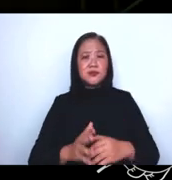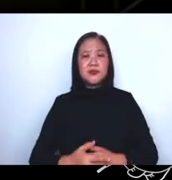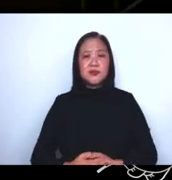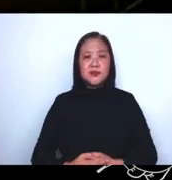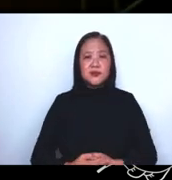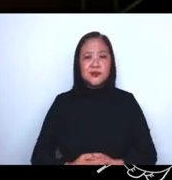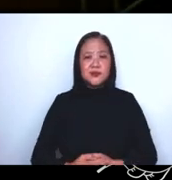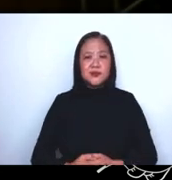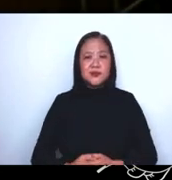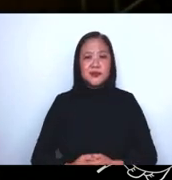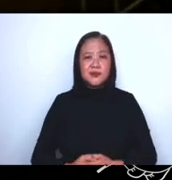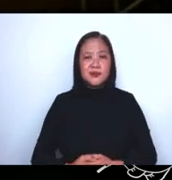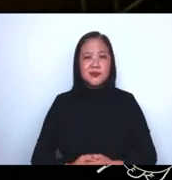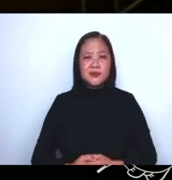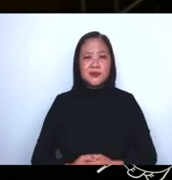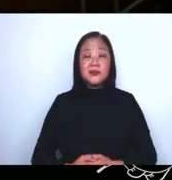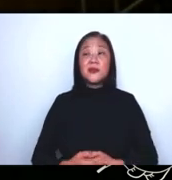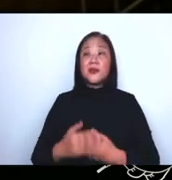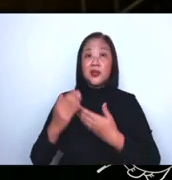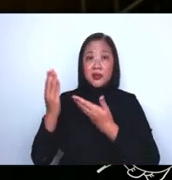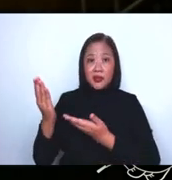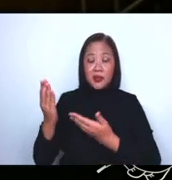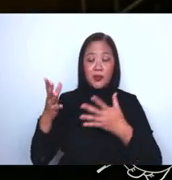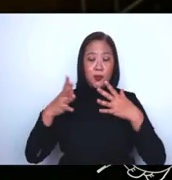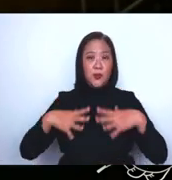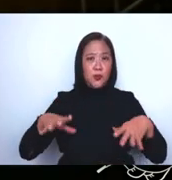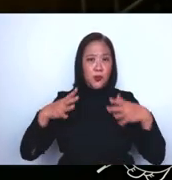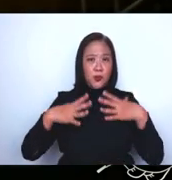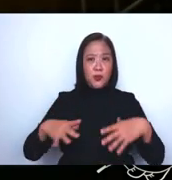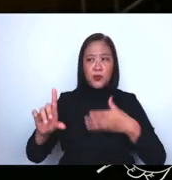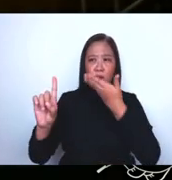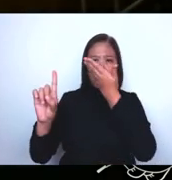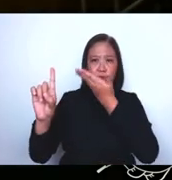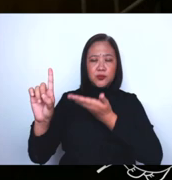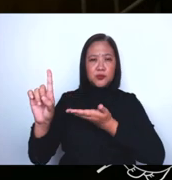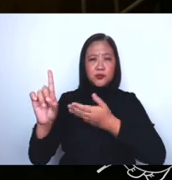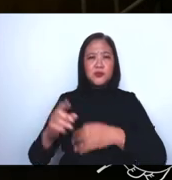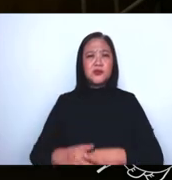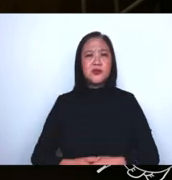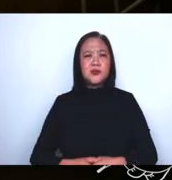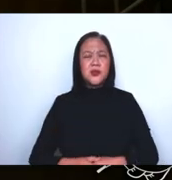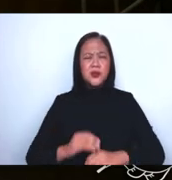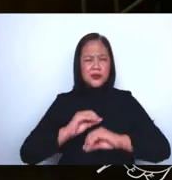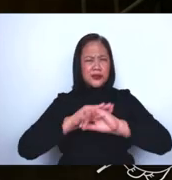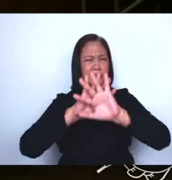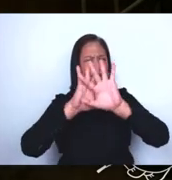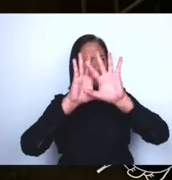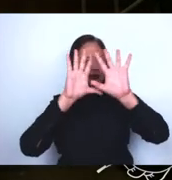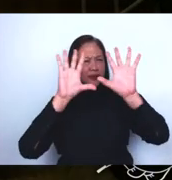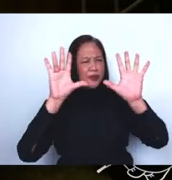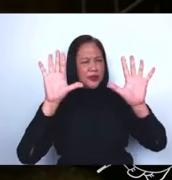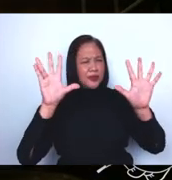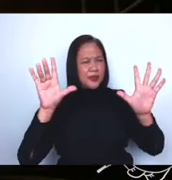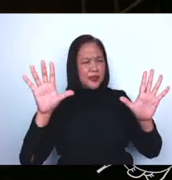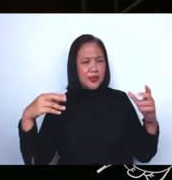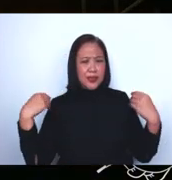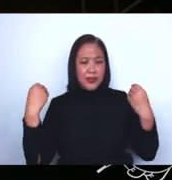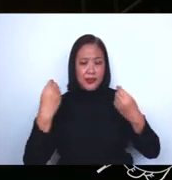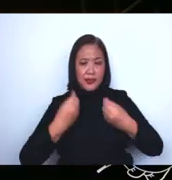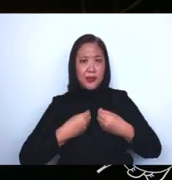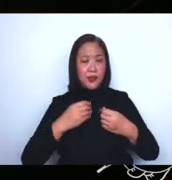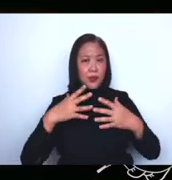apostoles. Ganito ang suot niya. Ang liwanag na nakabalot sa